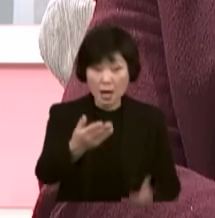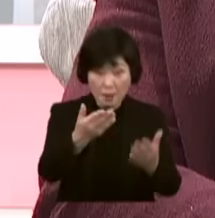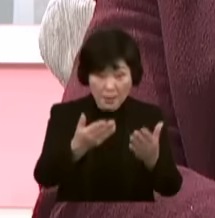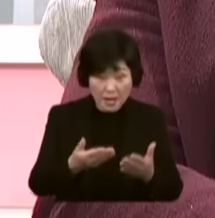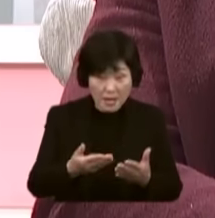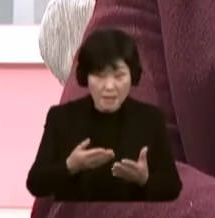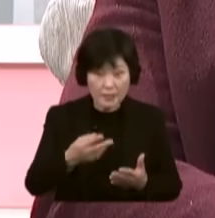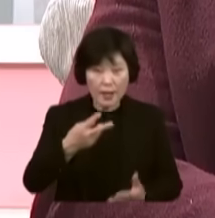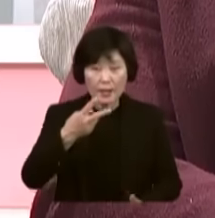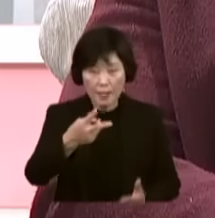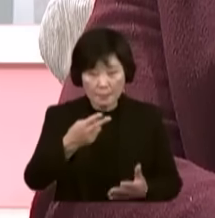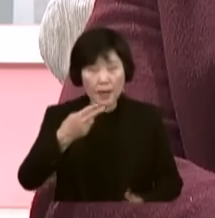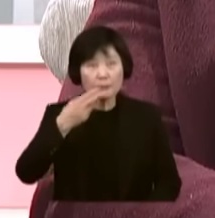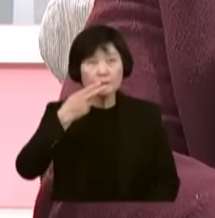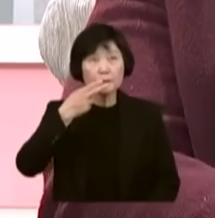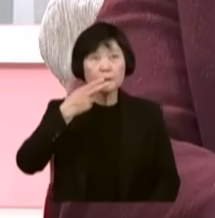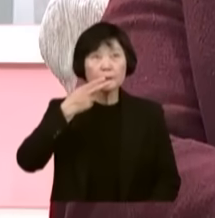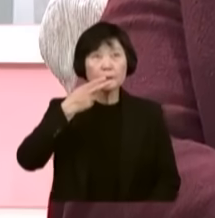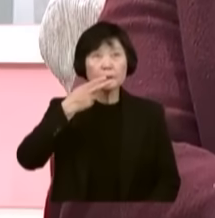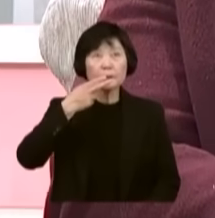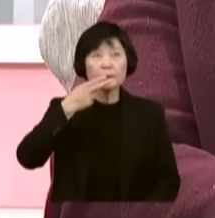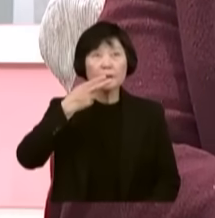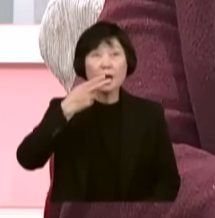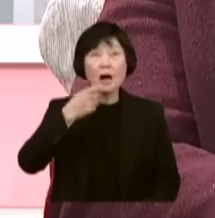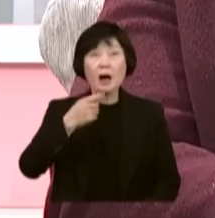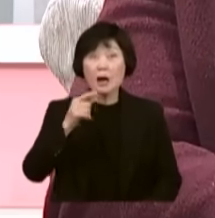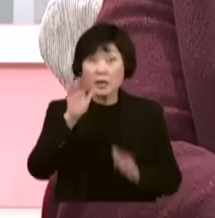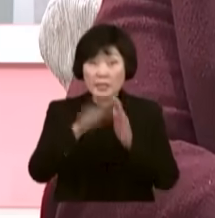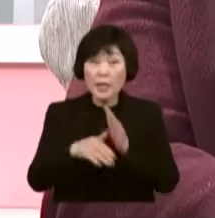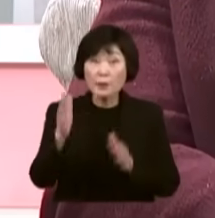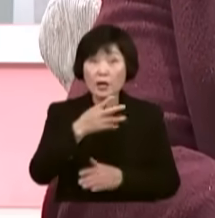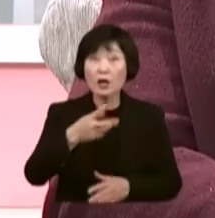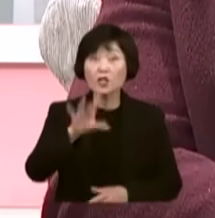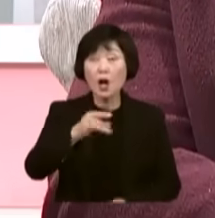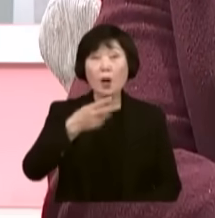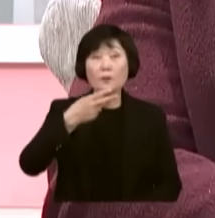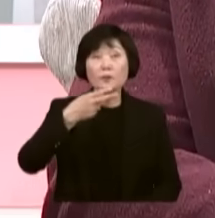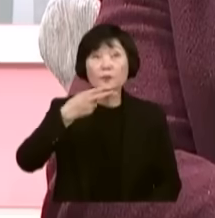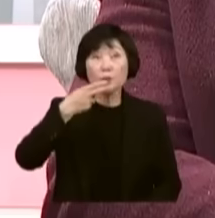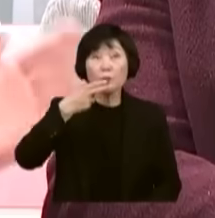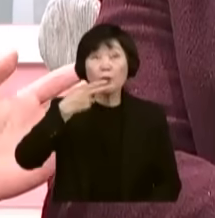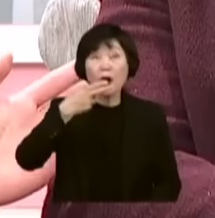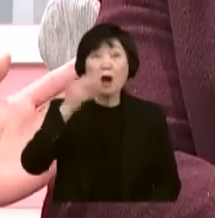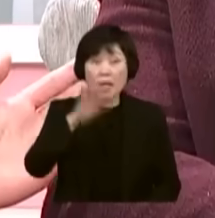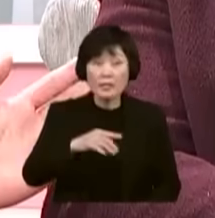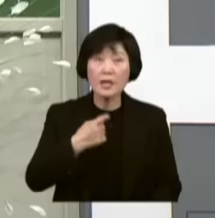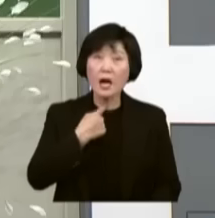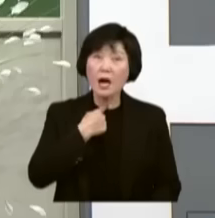바늘로 찌르면서 통증이 오더니 첫 모금에. 첫 모금에. 그래서 그때부터 담배를 못